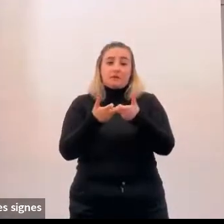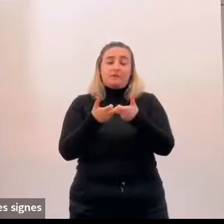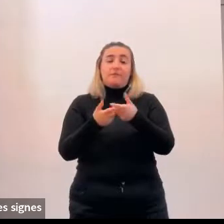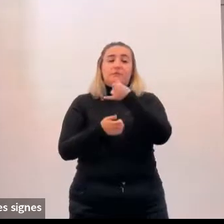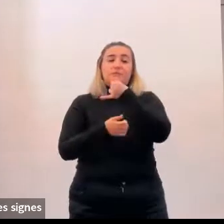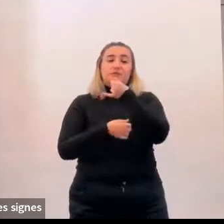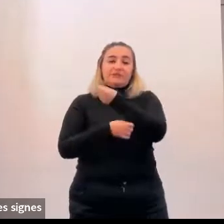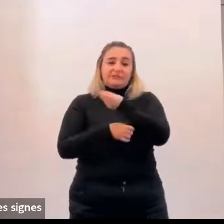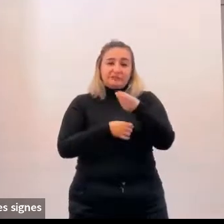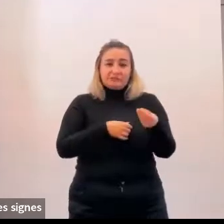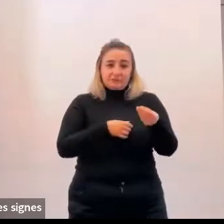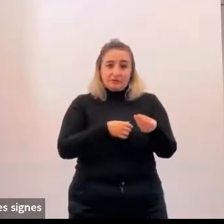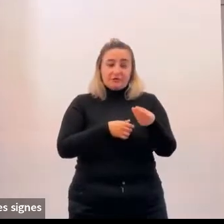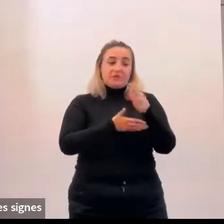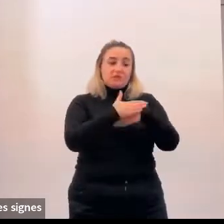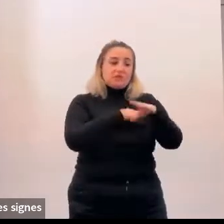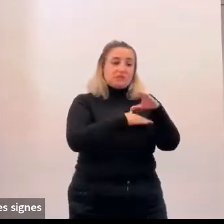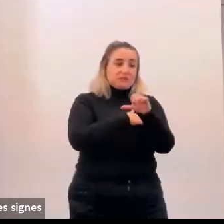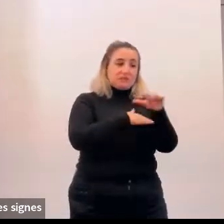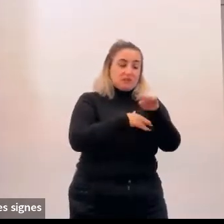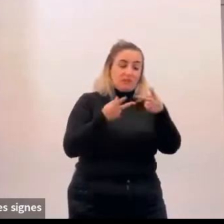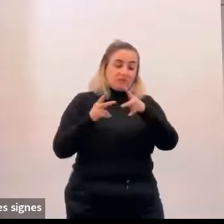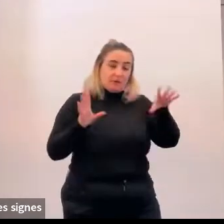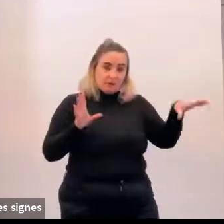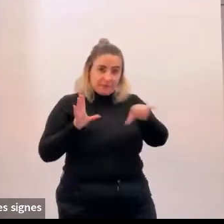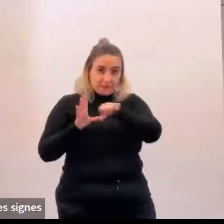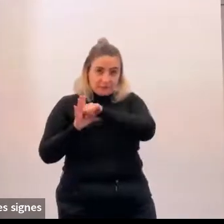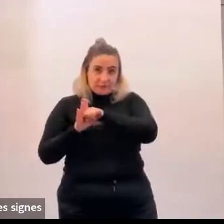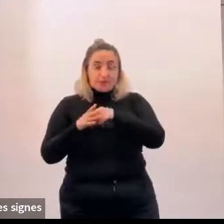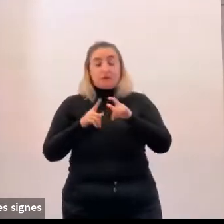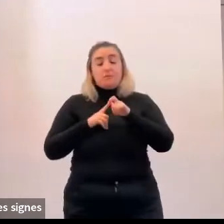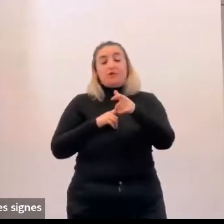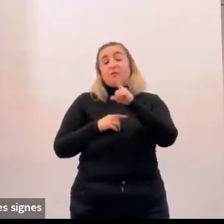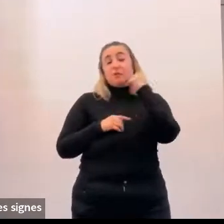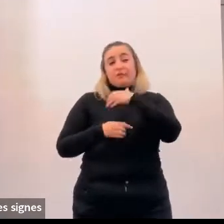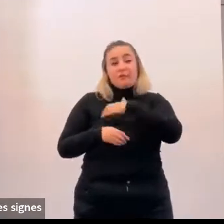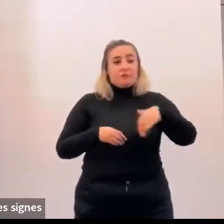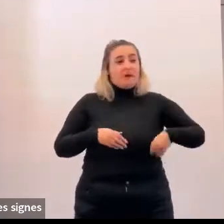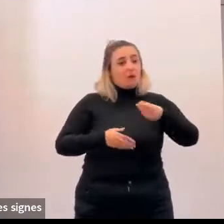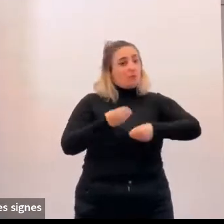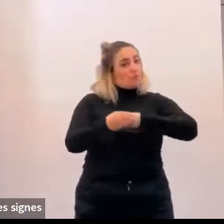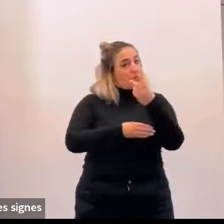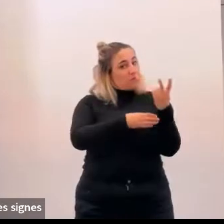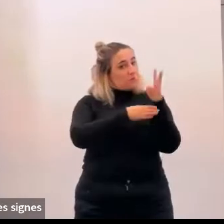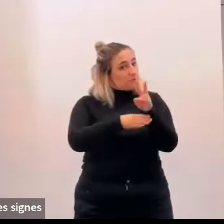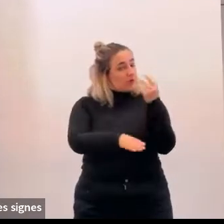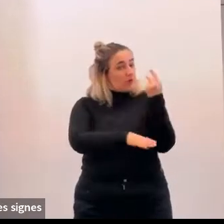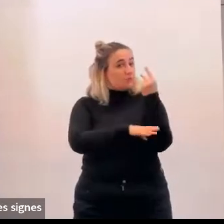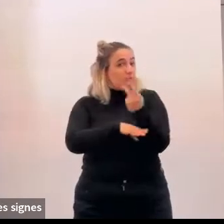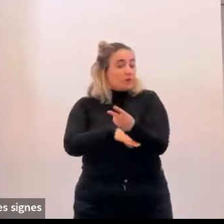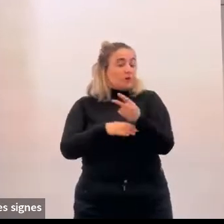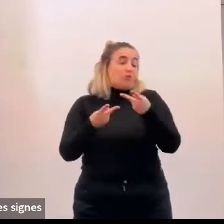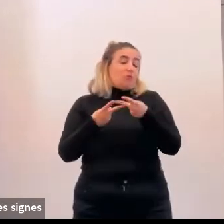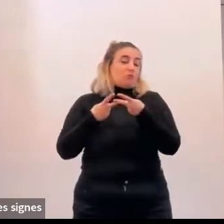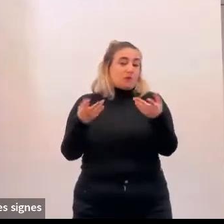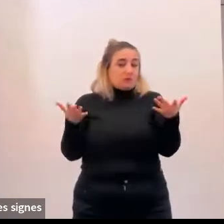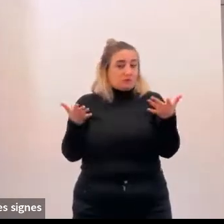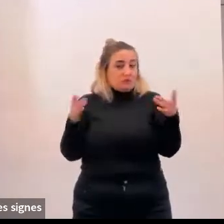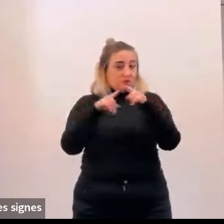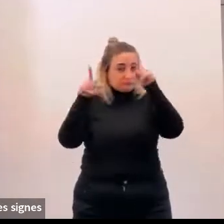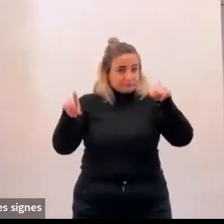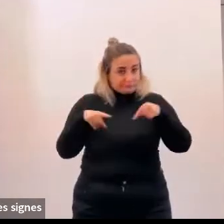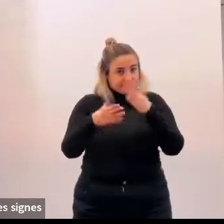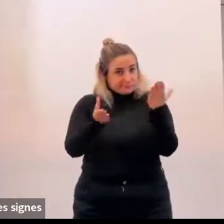vigueur au CCAS et d'autoriser à cet effet Monsieur le maire ou son représentant à signer tout acte, document ou marché